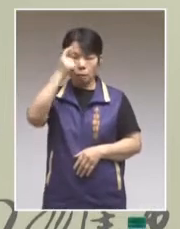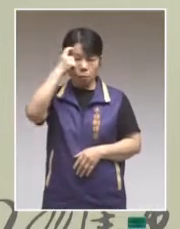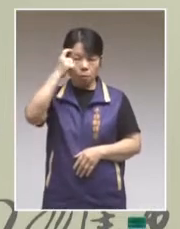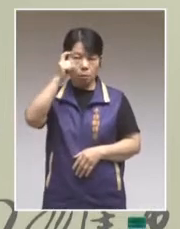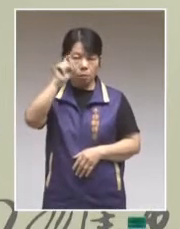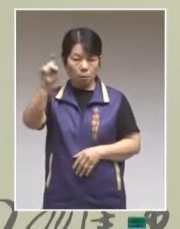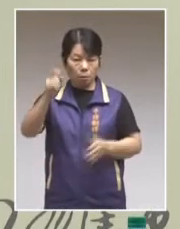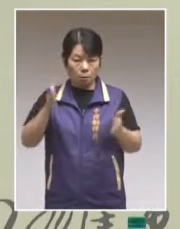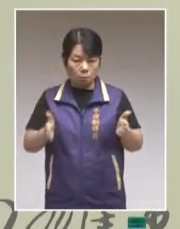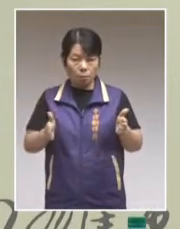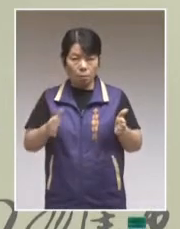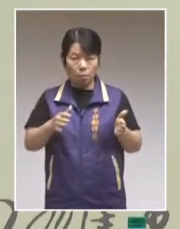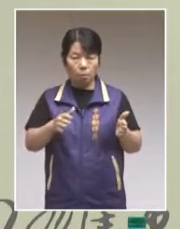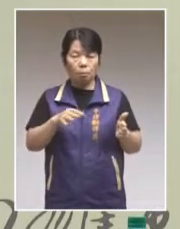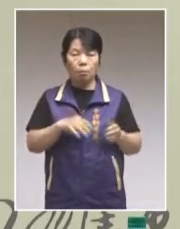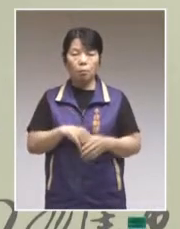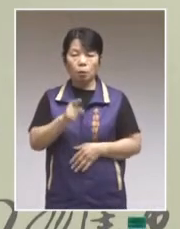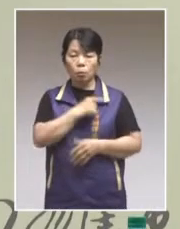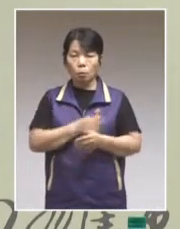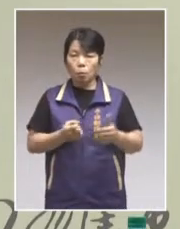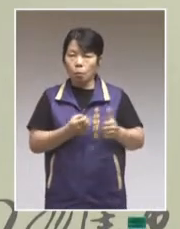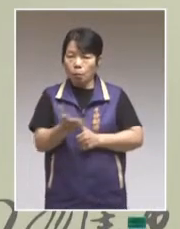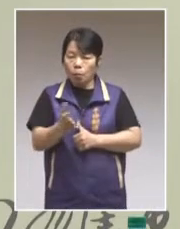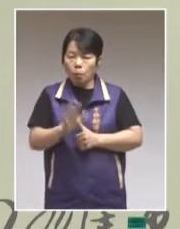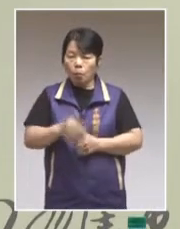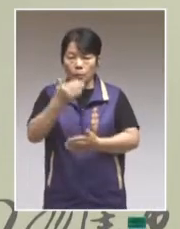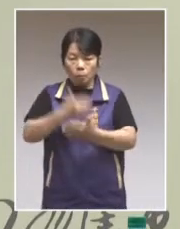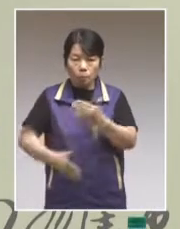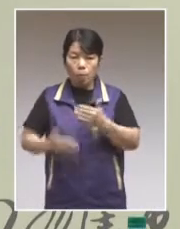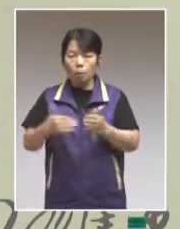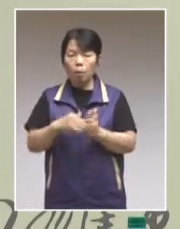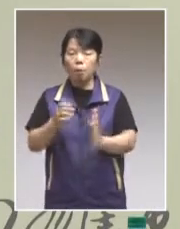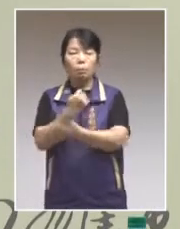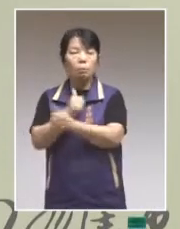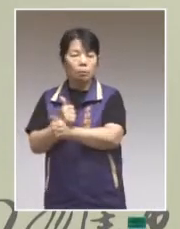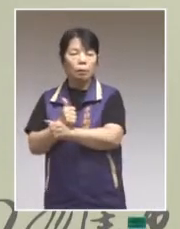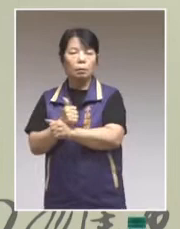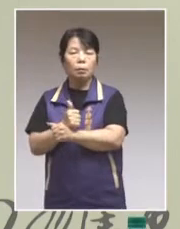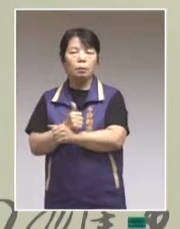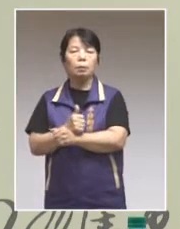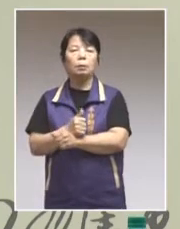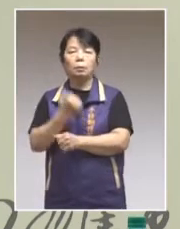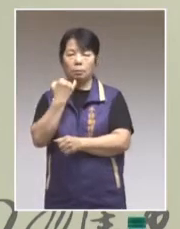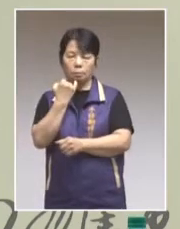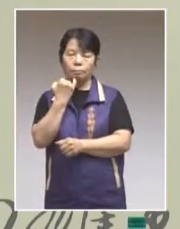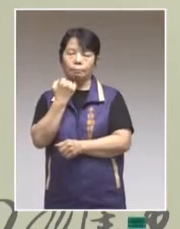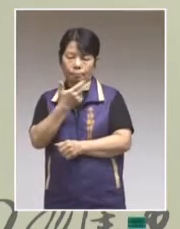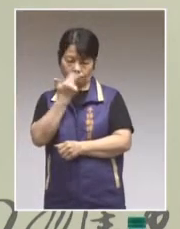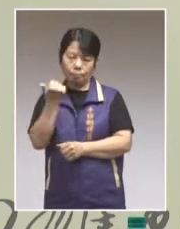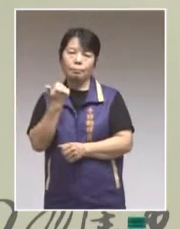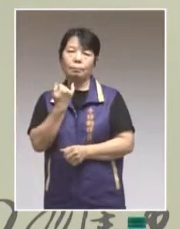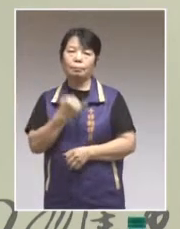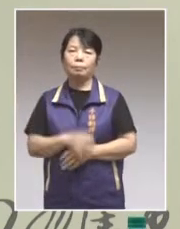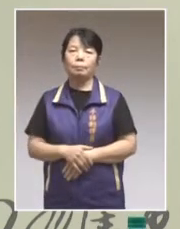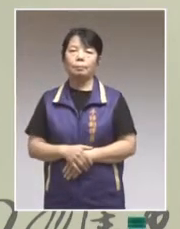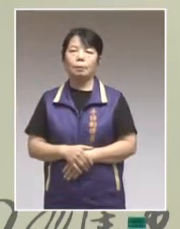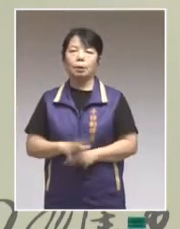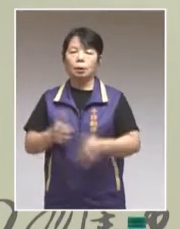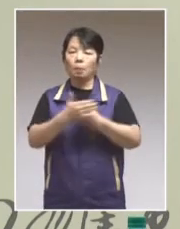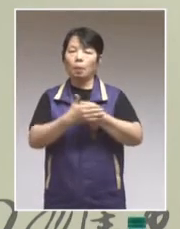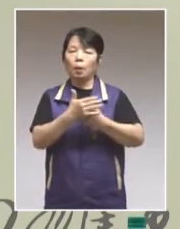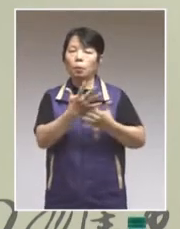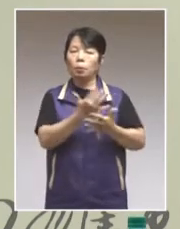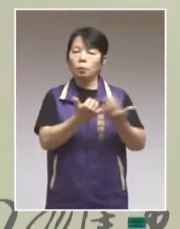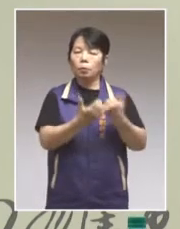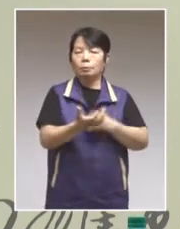面，染疫的风险降低之后，要考试就会比较方便，对，所以这样也可以比较确保学生的